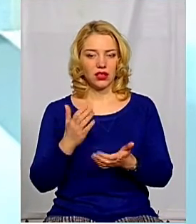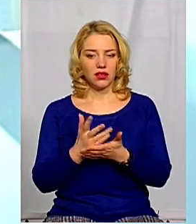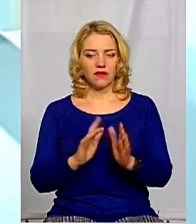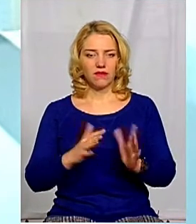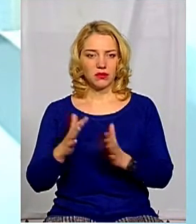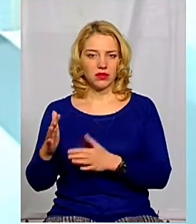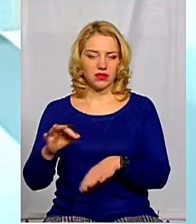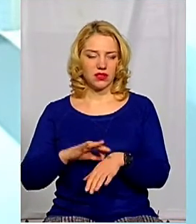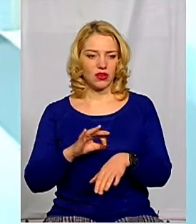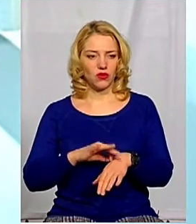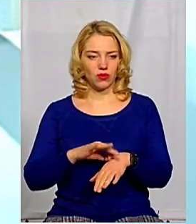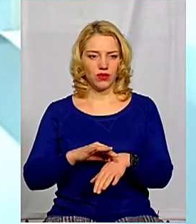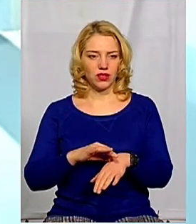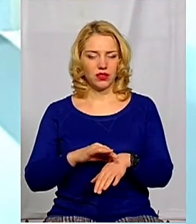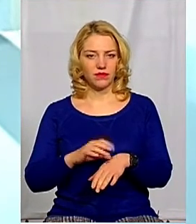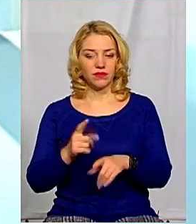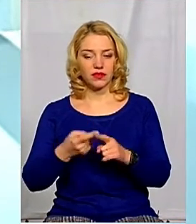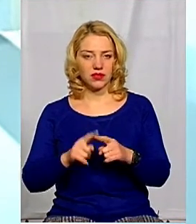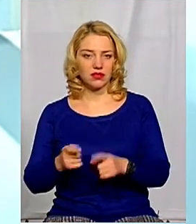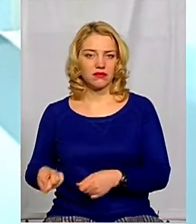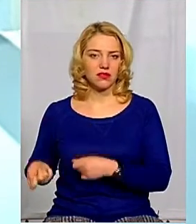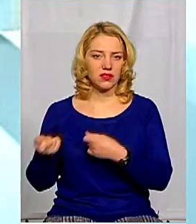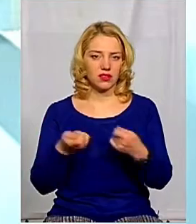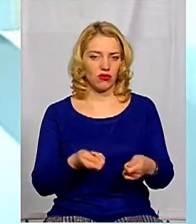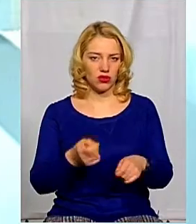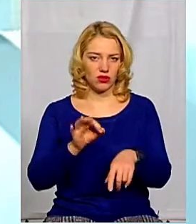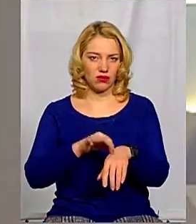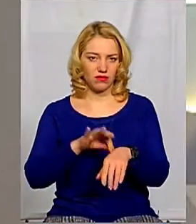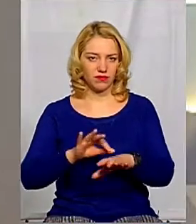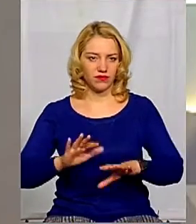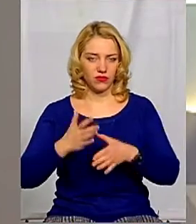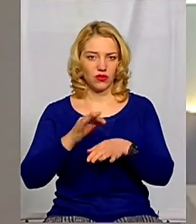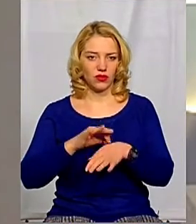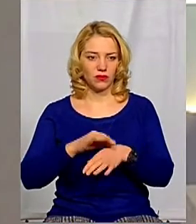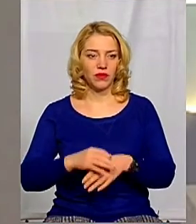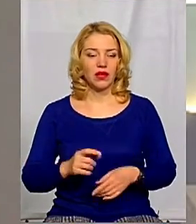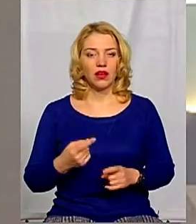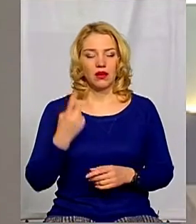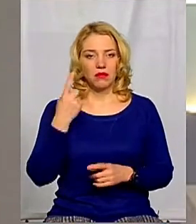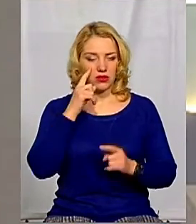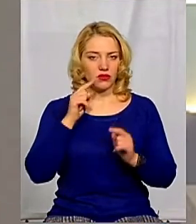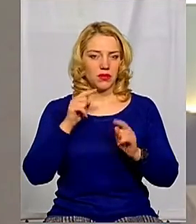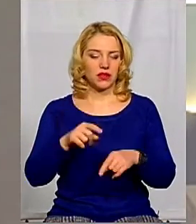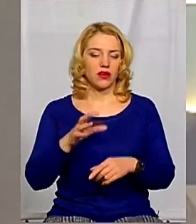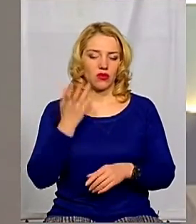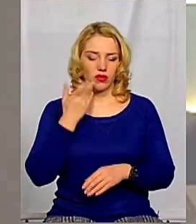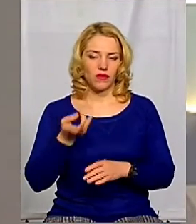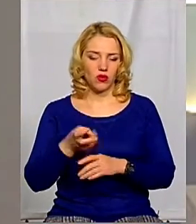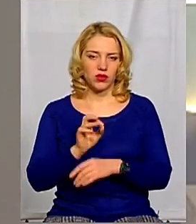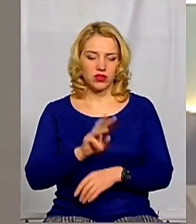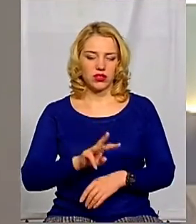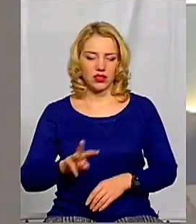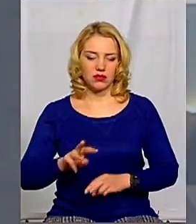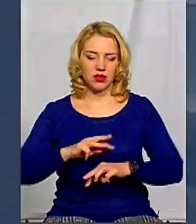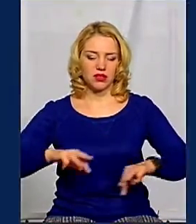випадки захворювання, завезних випадків цієї хвороби. От перше, що впадає в око, коли заходиш на сайт Міністерства охорони здоров'я,